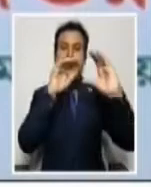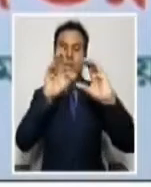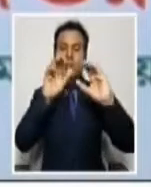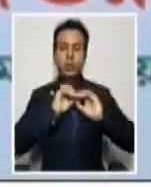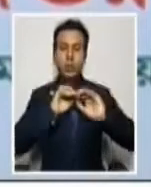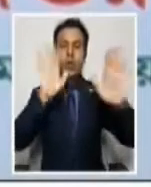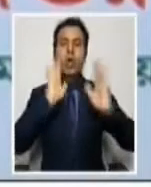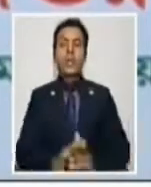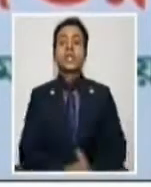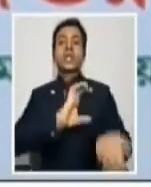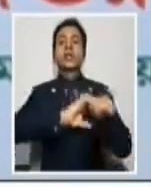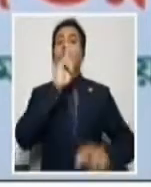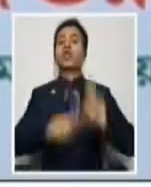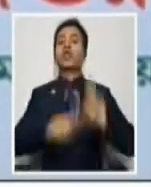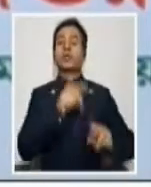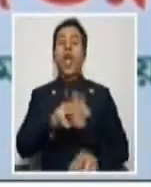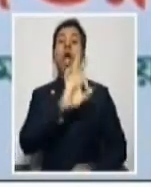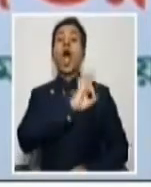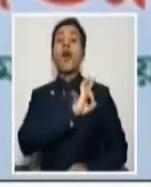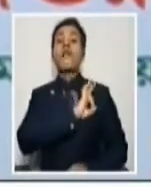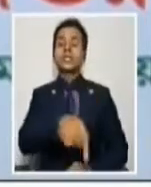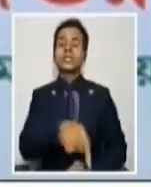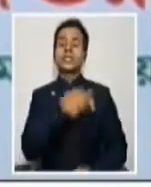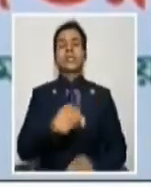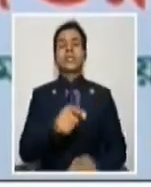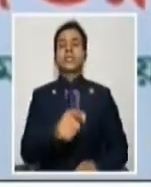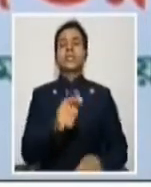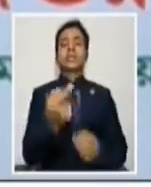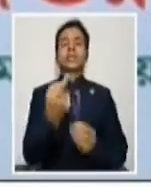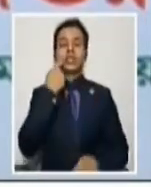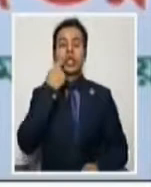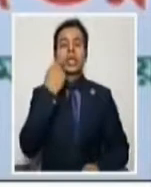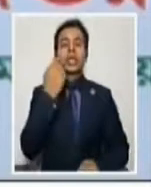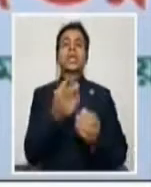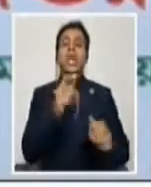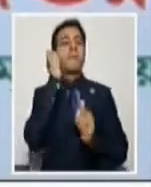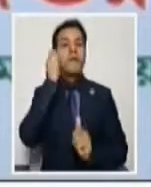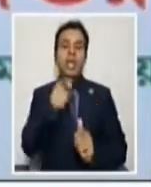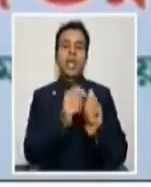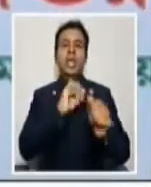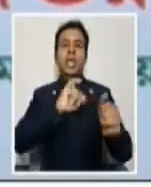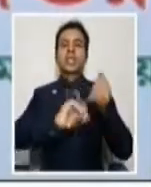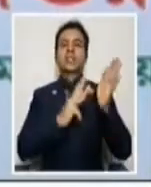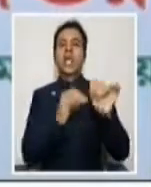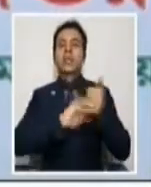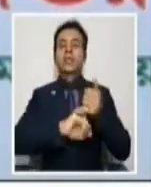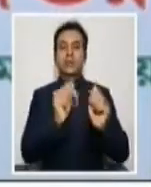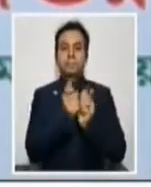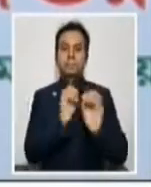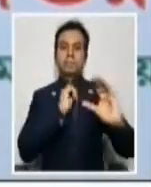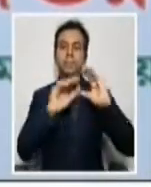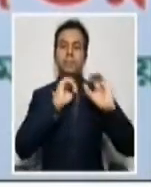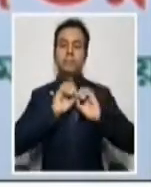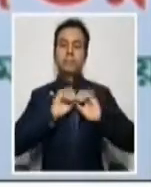হিসেবে গণ্য হবে এবং স্বাস্থ্যসেবা প্রতিষ্ঠান সহ অন্যান্য স্থানে অফিসিয়াল রিপোর্ট হিসেবে ব্যবহার করা যাবে।